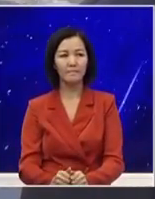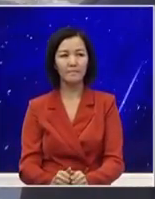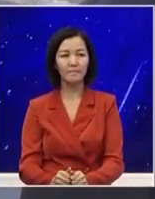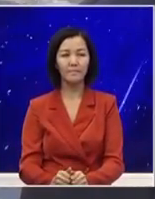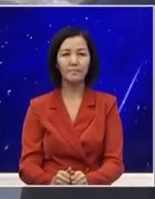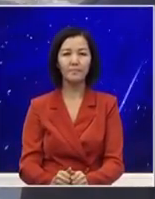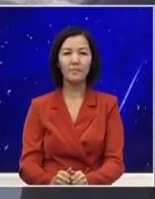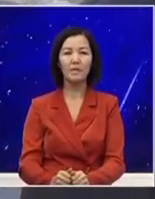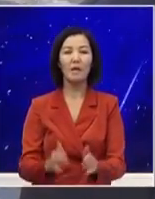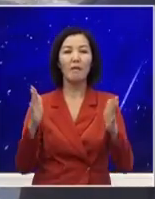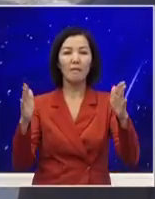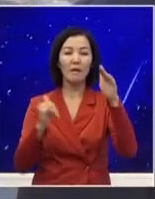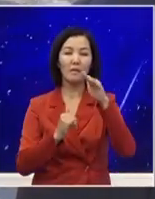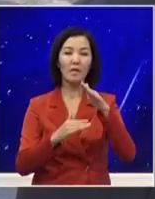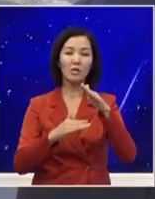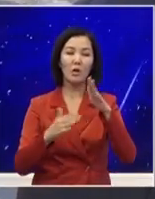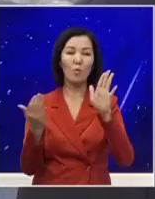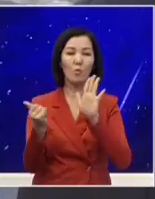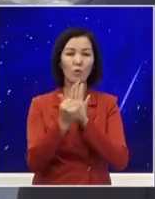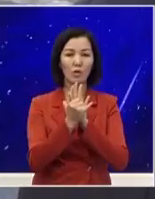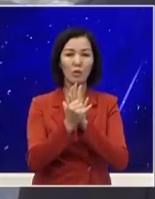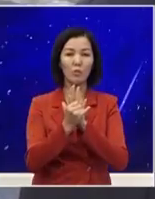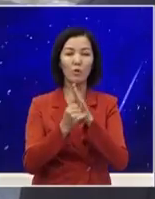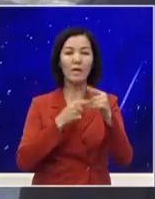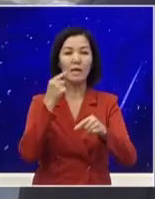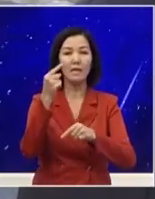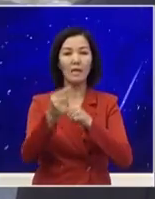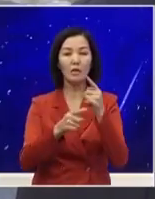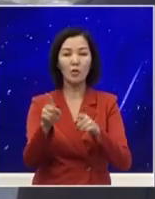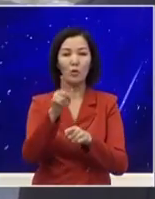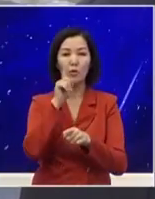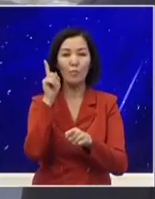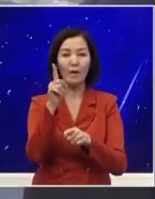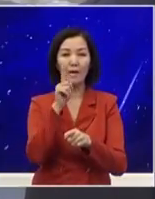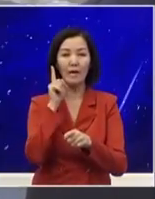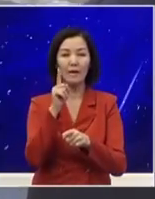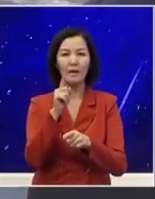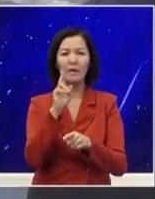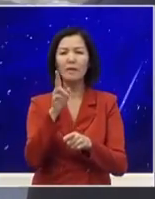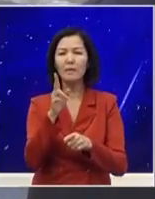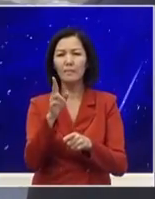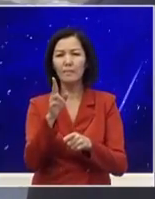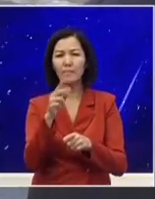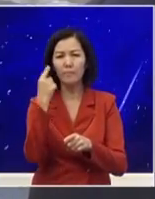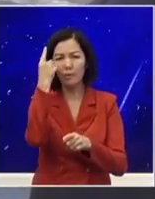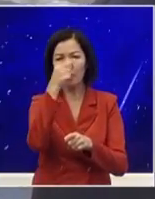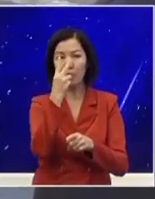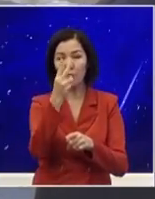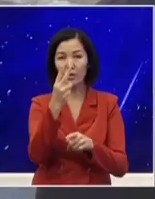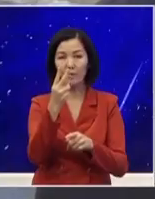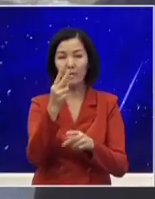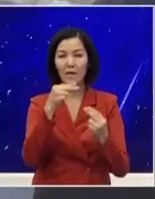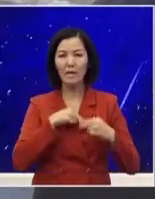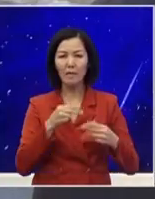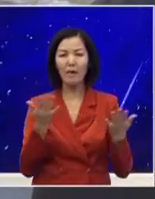Мына тақташа қойып атқаны осы келешек ұрпағымызға мына кісі кім еді, ел үшін қандай еңбегі бар деген